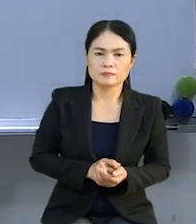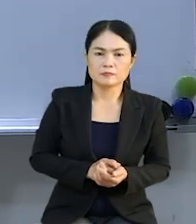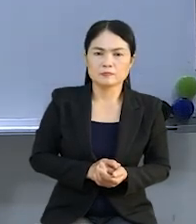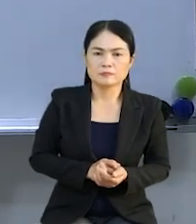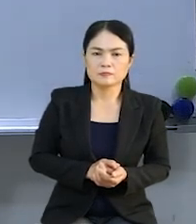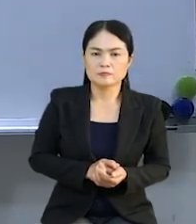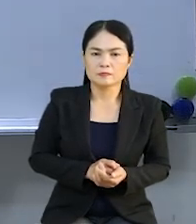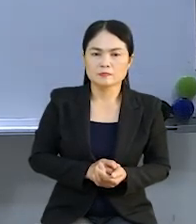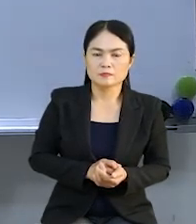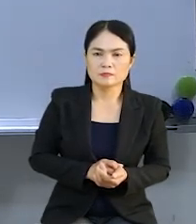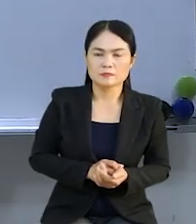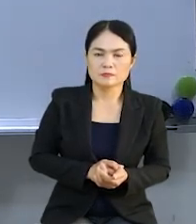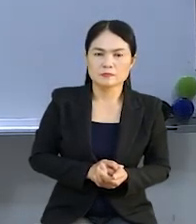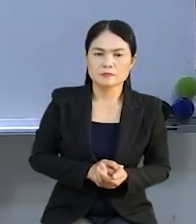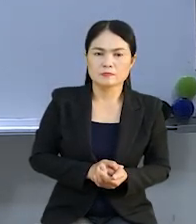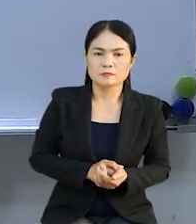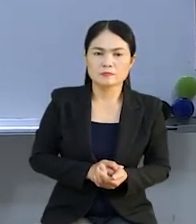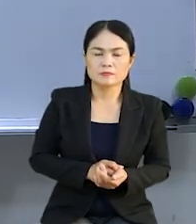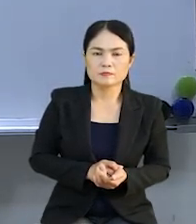កូនមើលបណ្ដាបណ្ដាឃើញទេកូន